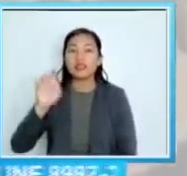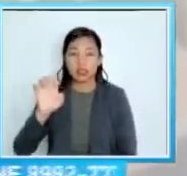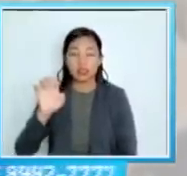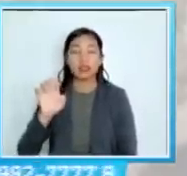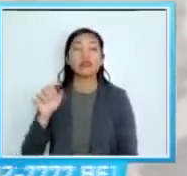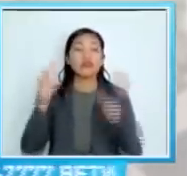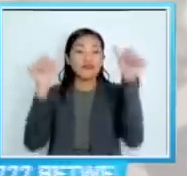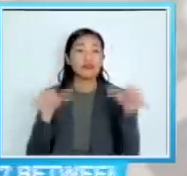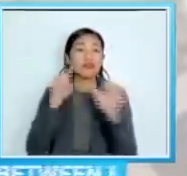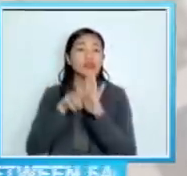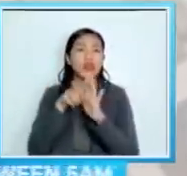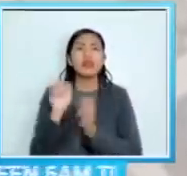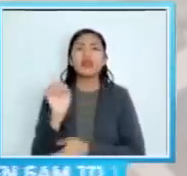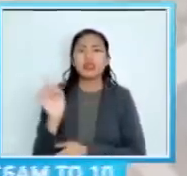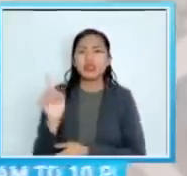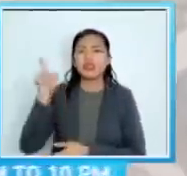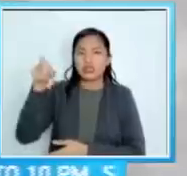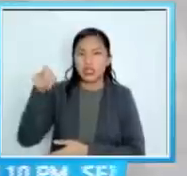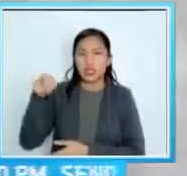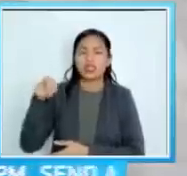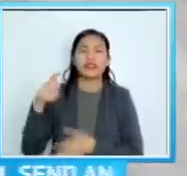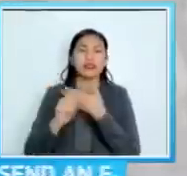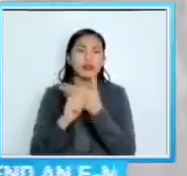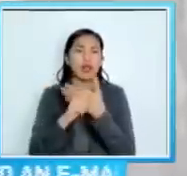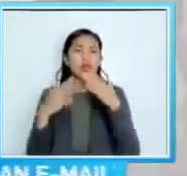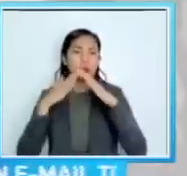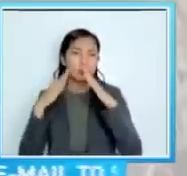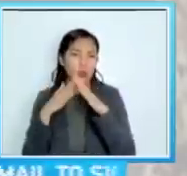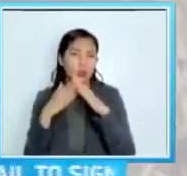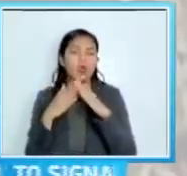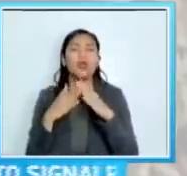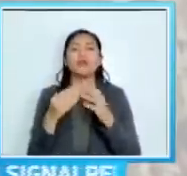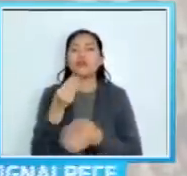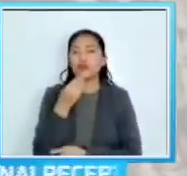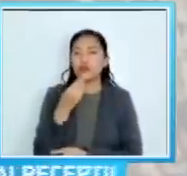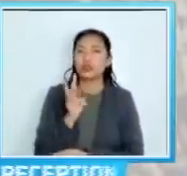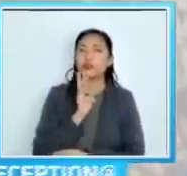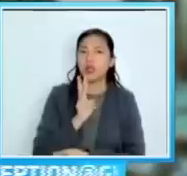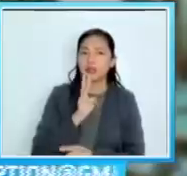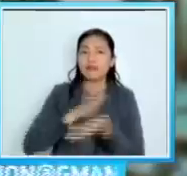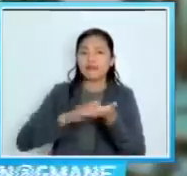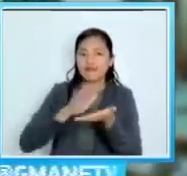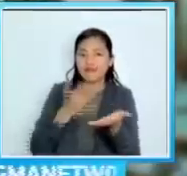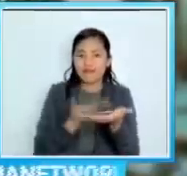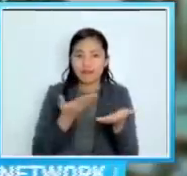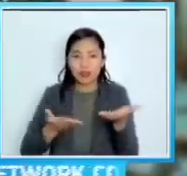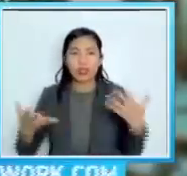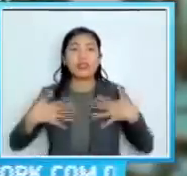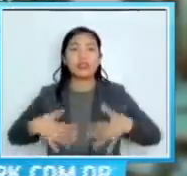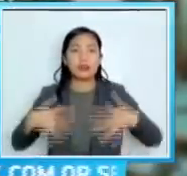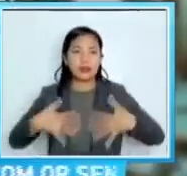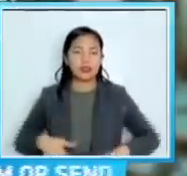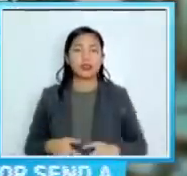na nangangailangan ng matutuluyan, pagkain, tubig, hygiene kits at damit ang mga nasalanta. Halos bumagsak na rin